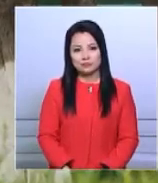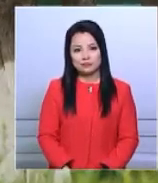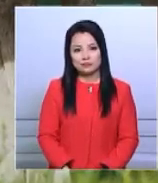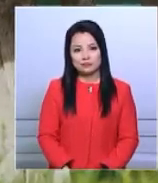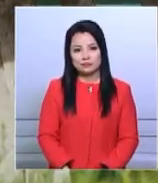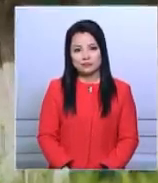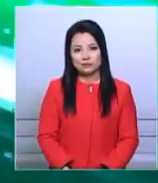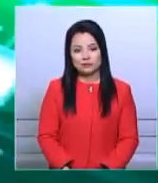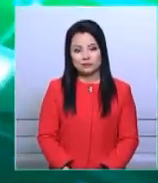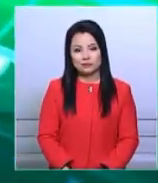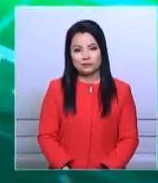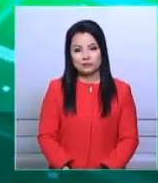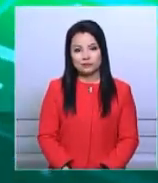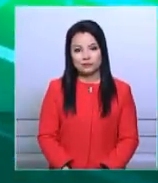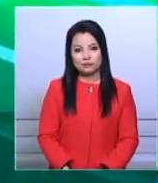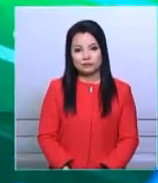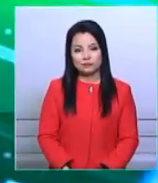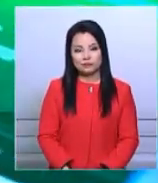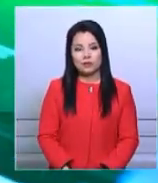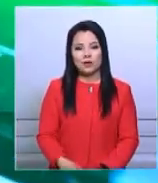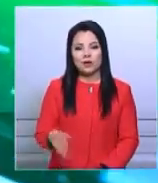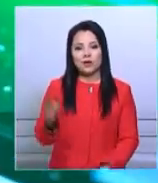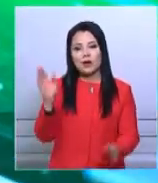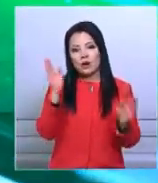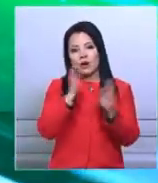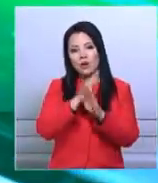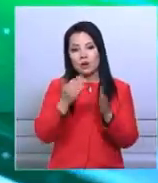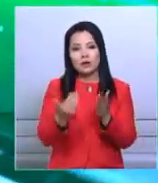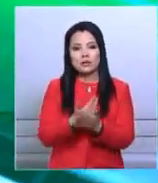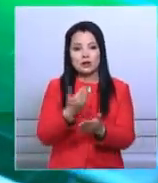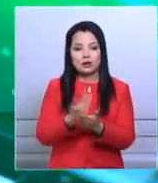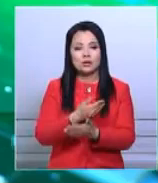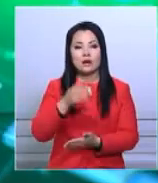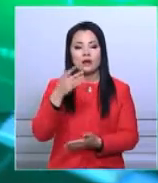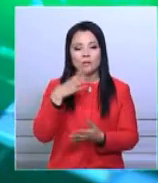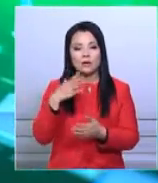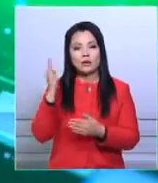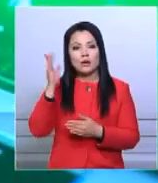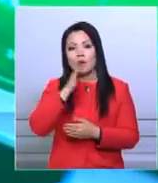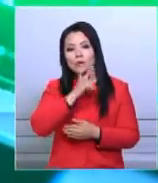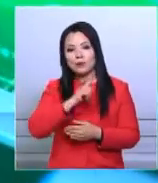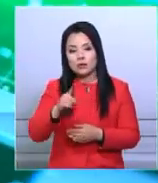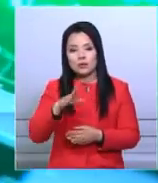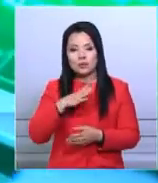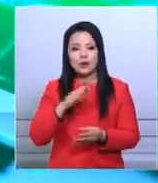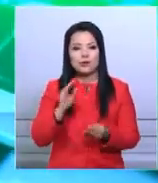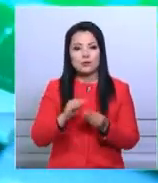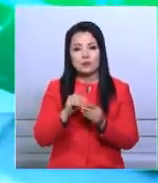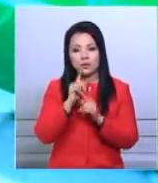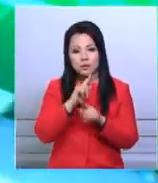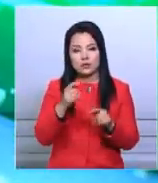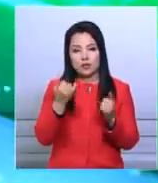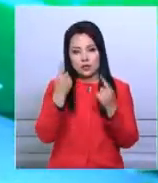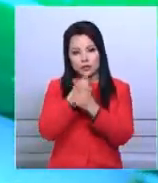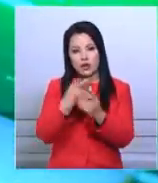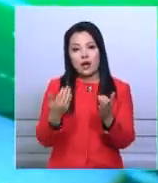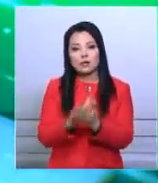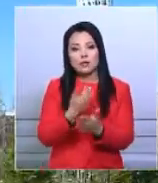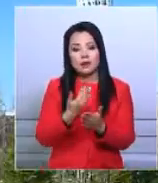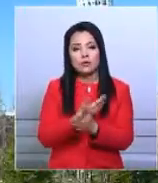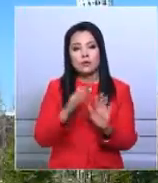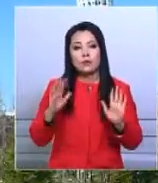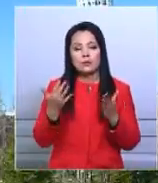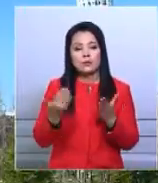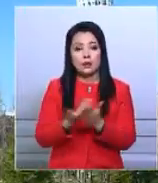кезет. Хабарымыздың соңында ауа райынан ақпарат. Алдағы күндері елімізде ауа райы тұрақсыз болады. Синоптиктердің